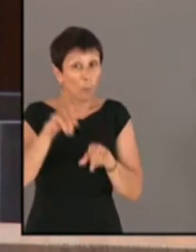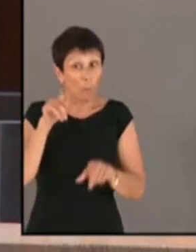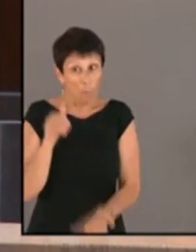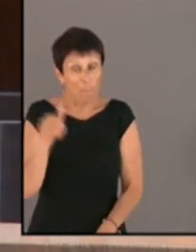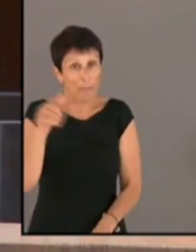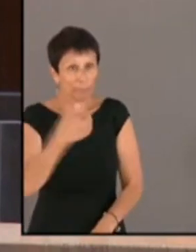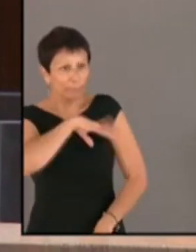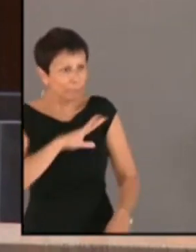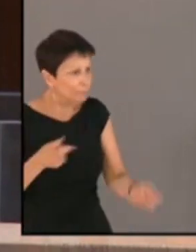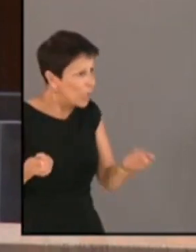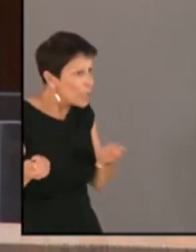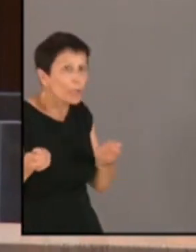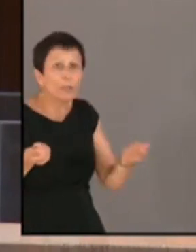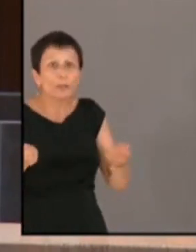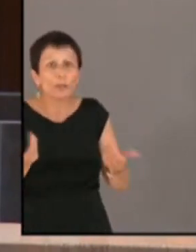direction.